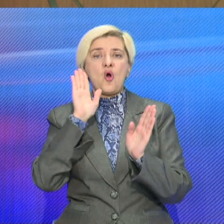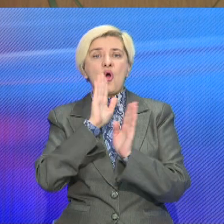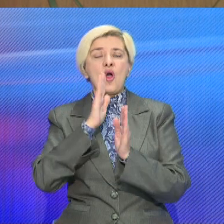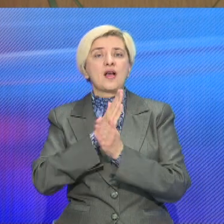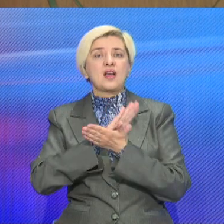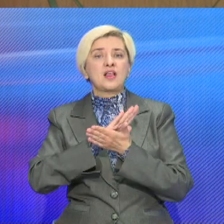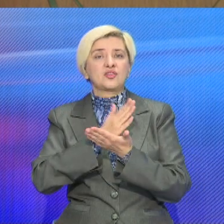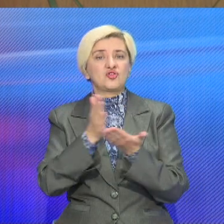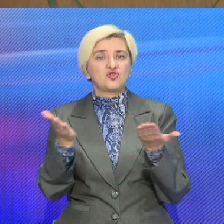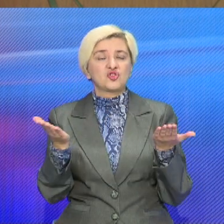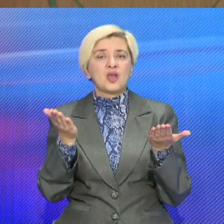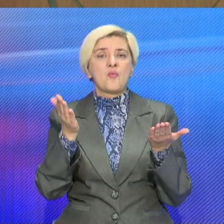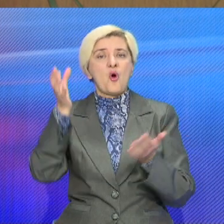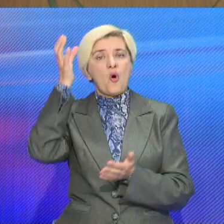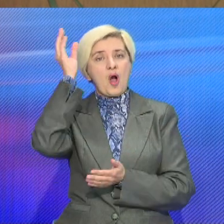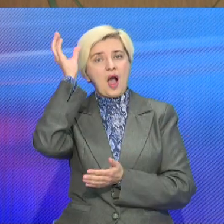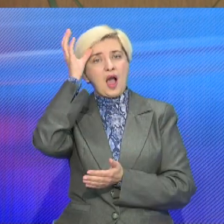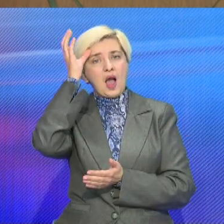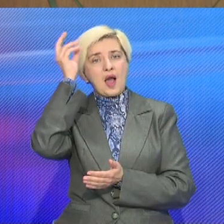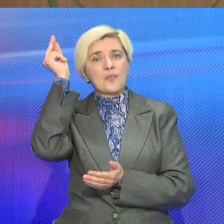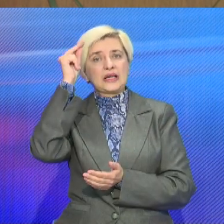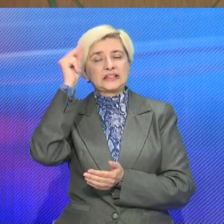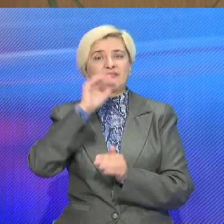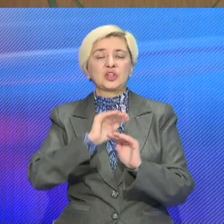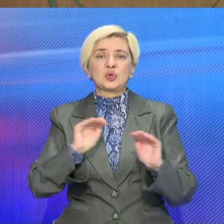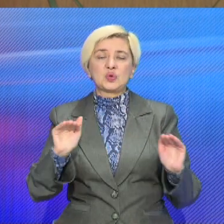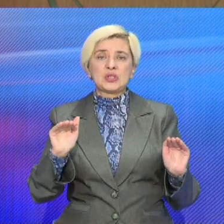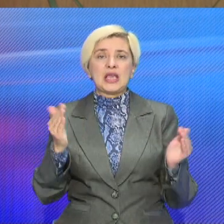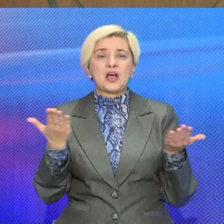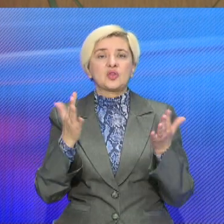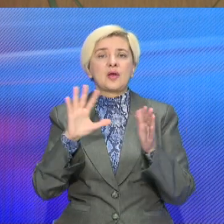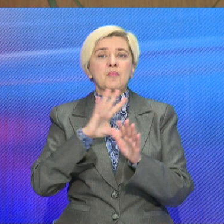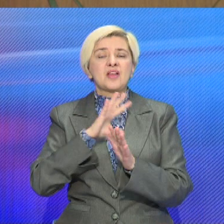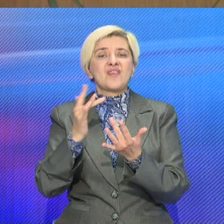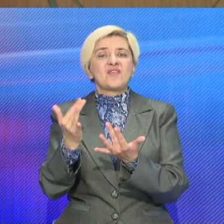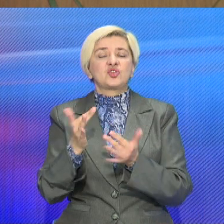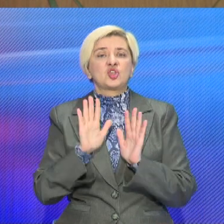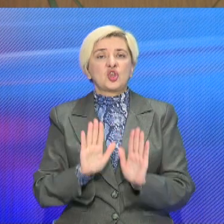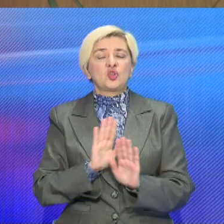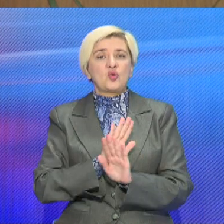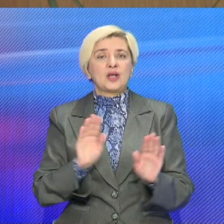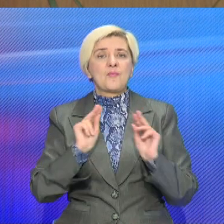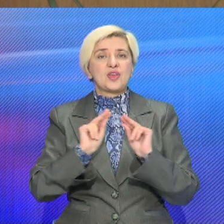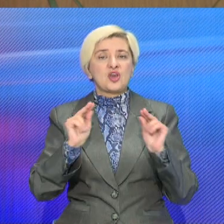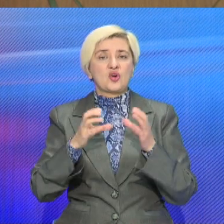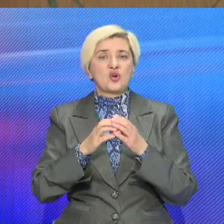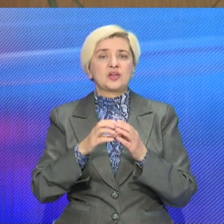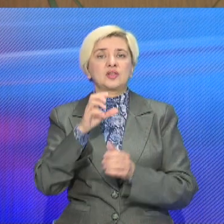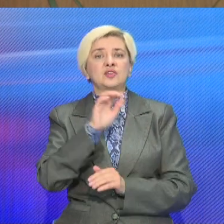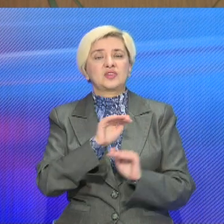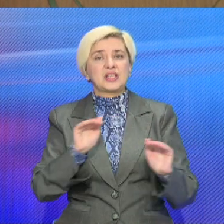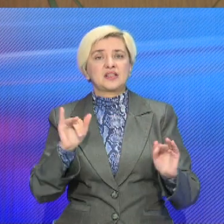экологическому образованию детей, куда были вовлечены не только педагогический коллектив и сами ребята, но и